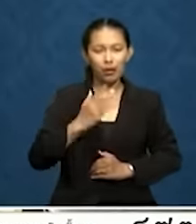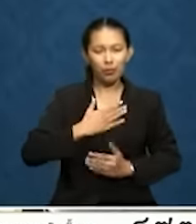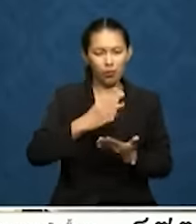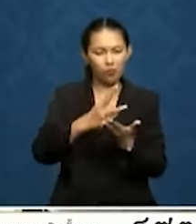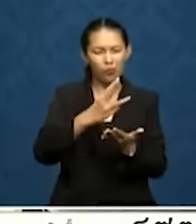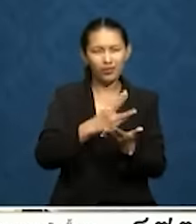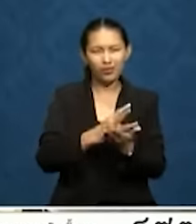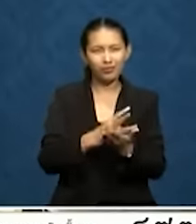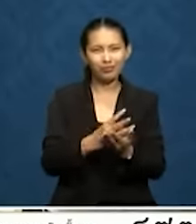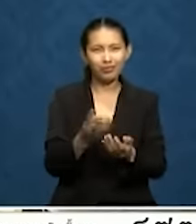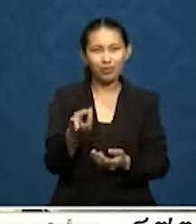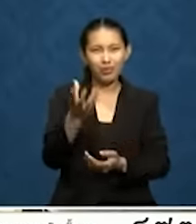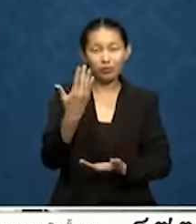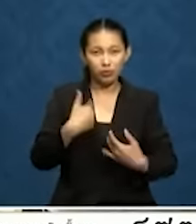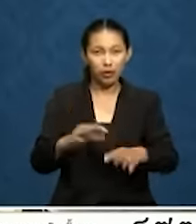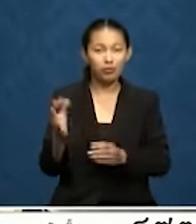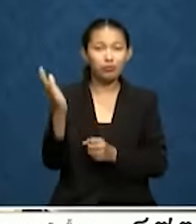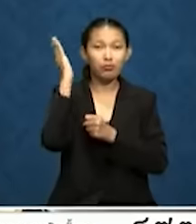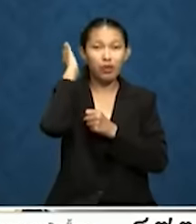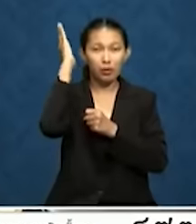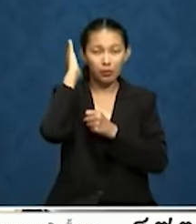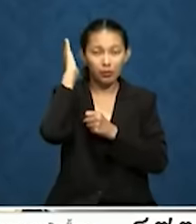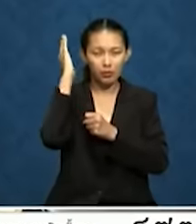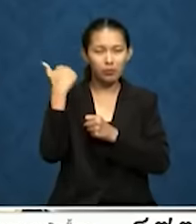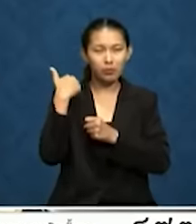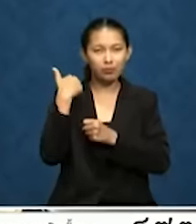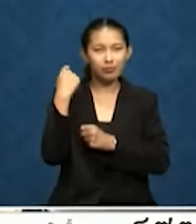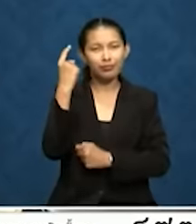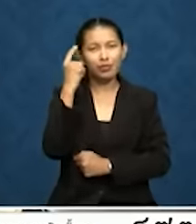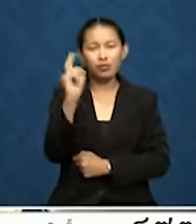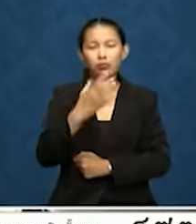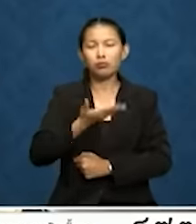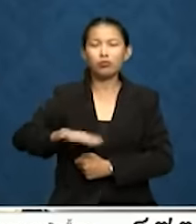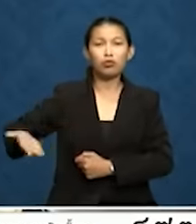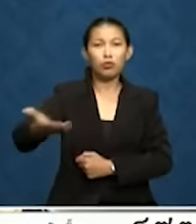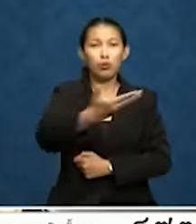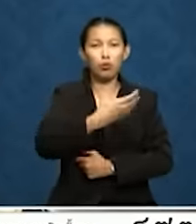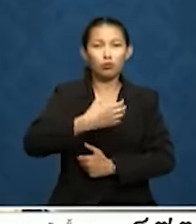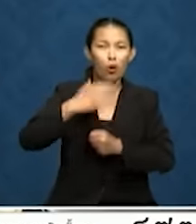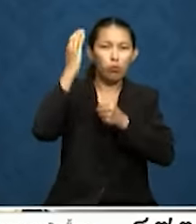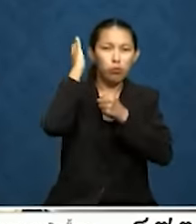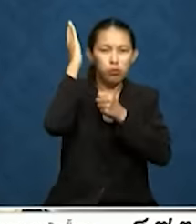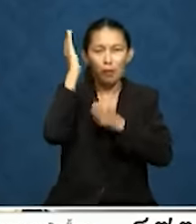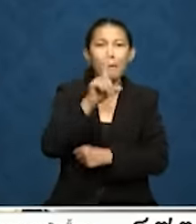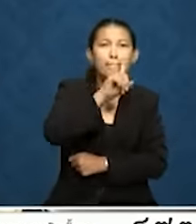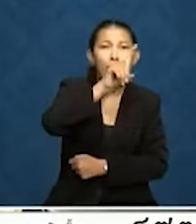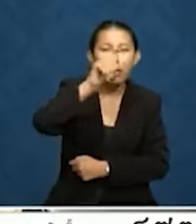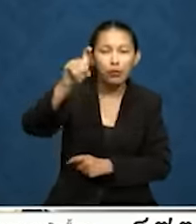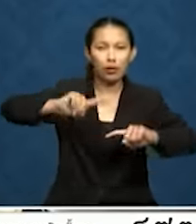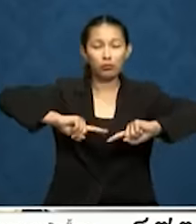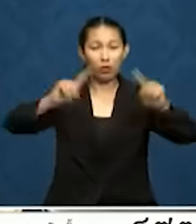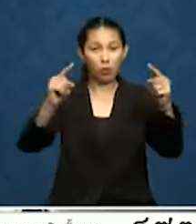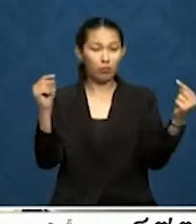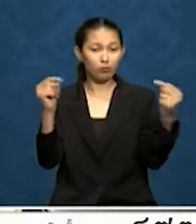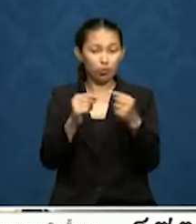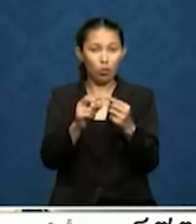แค่นี้ส่วนการอภิปรายนั้นผมเข้าใจครับทุกคนอยากจะอภิปรายสอบถามแต่มันไม่อยู่